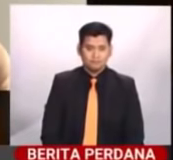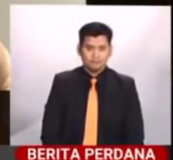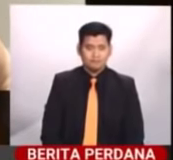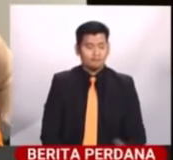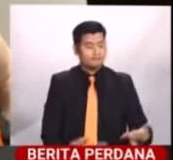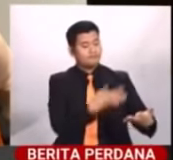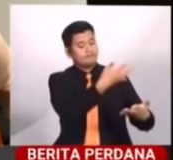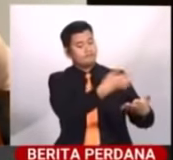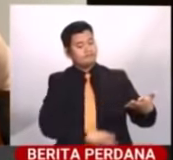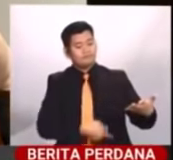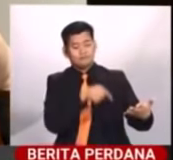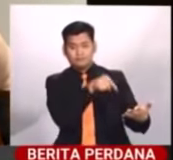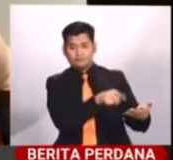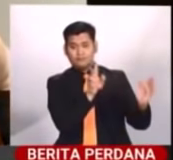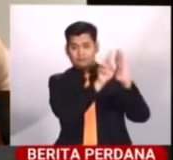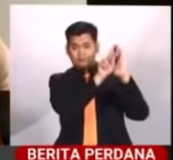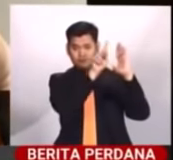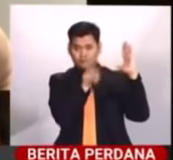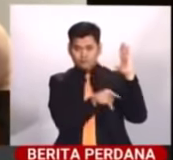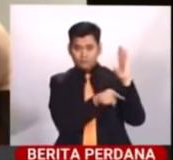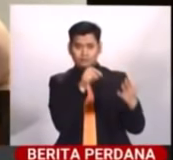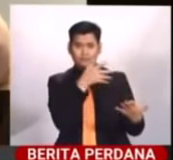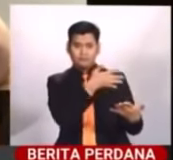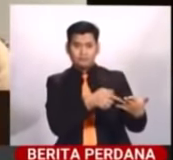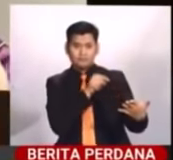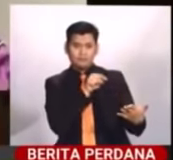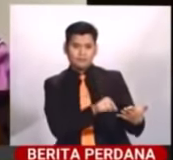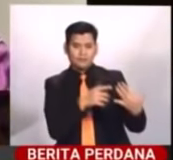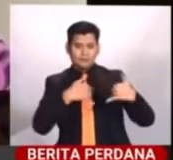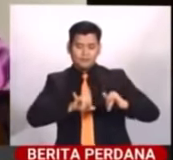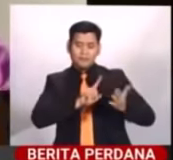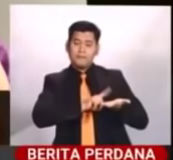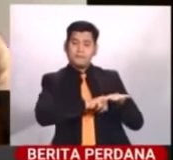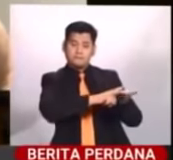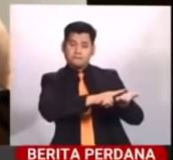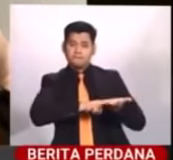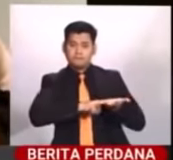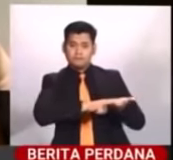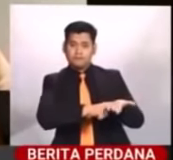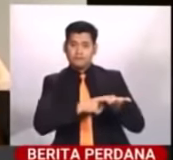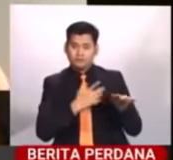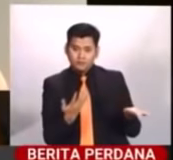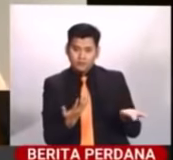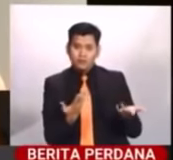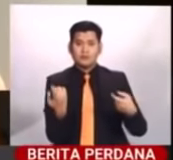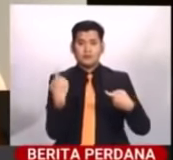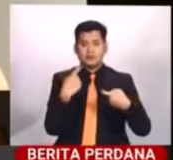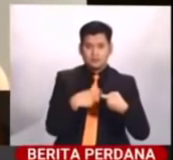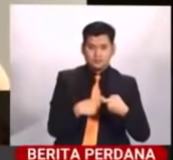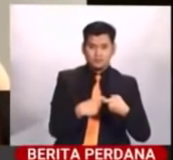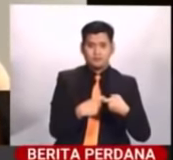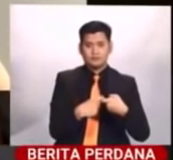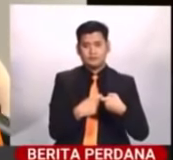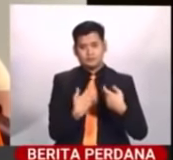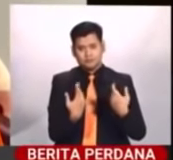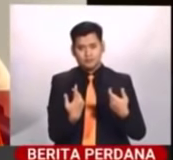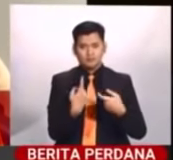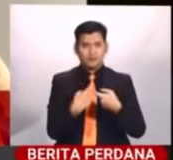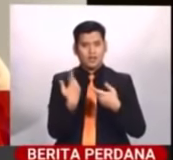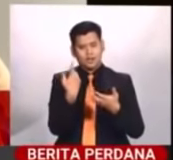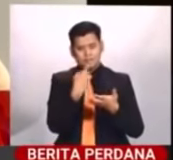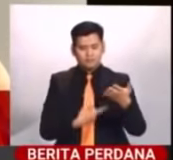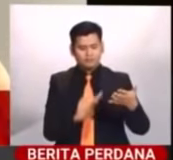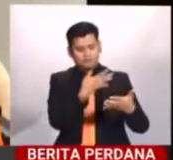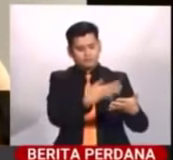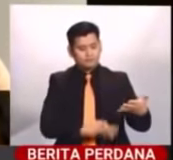Kandungan polisi dokumen tu kita masih lagi berbincang dengan stakeholders termasuk dengan pihak AIBAC. But antara